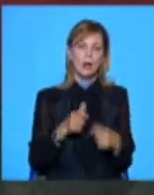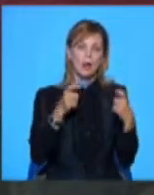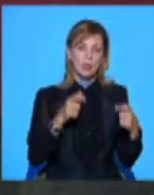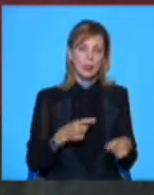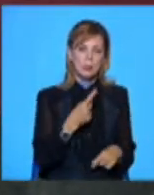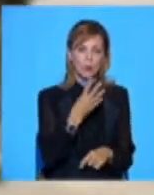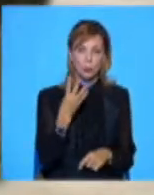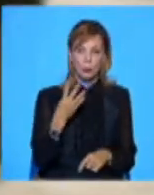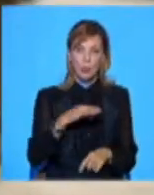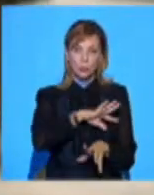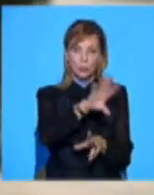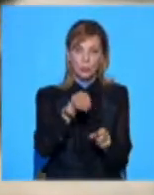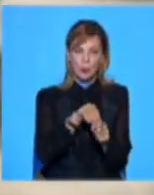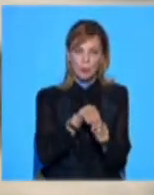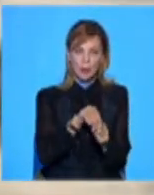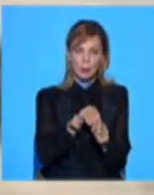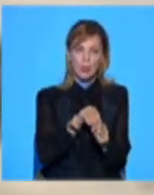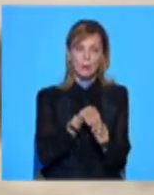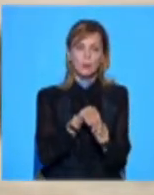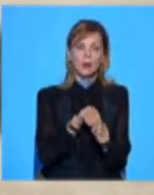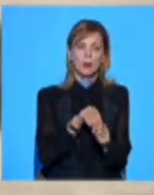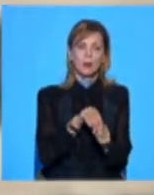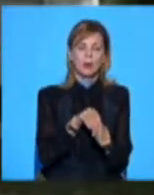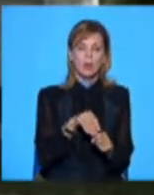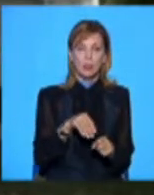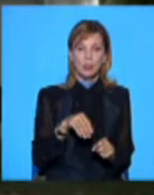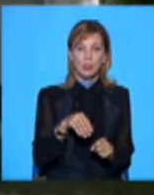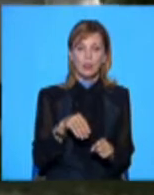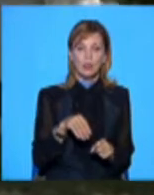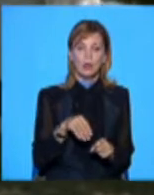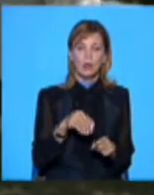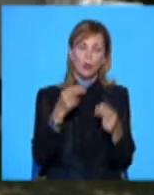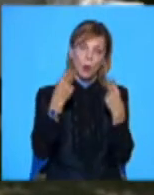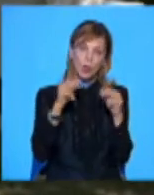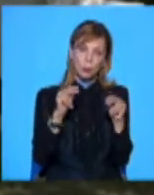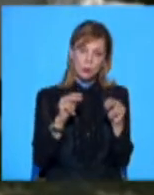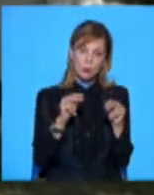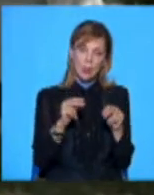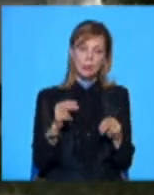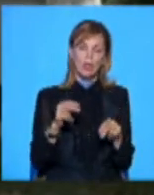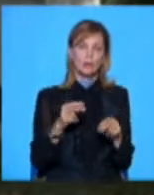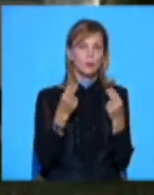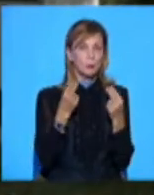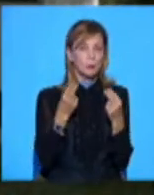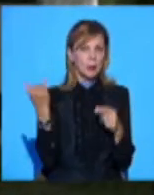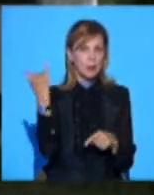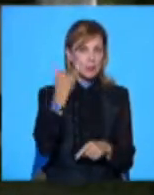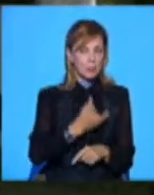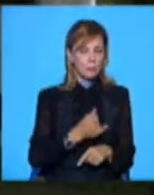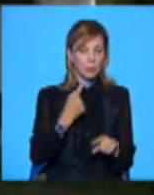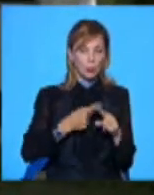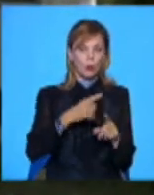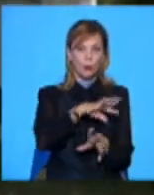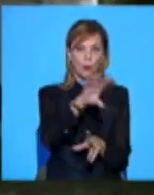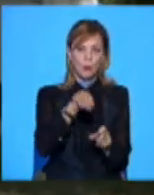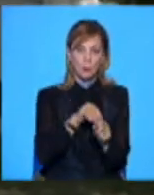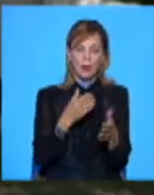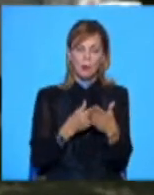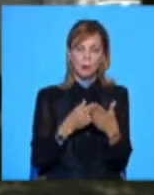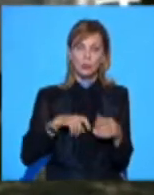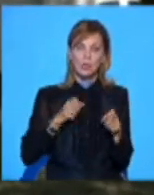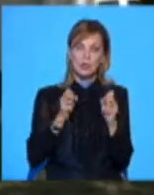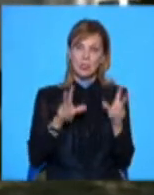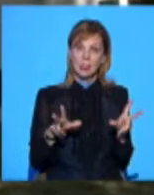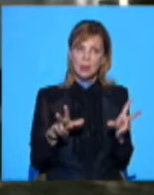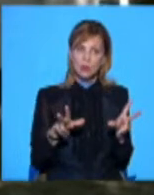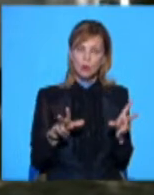Părinții au optat să nu se adreseze medicilor. Ar fi bine să se prezinte nu cu părinții, pentru că avem riscul